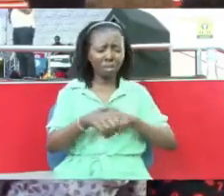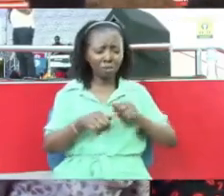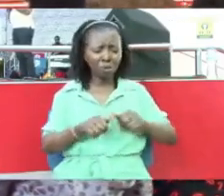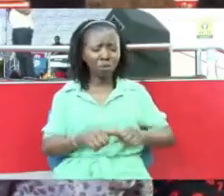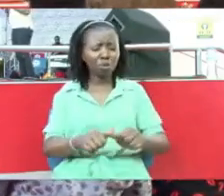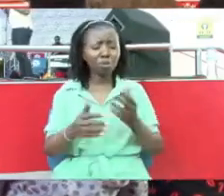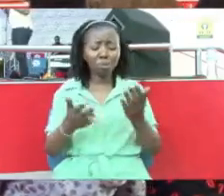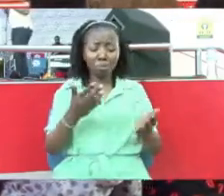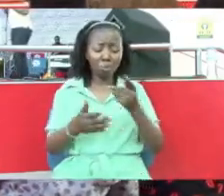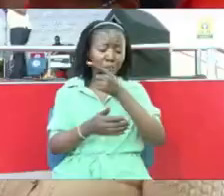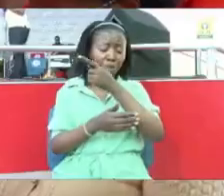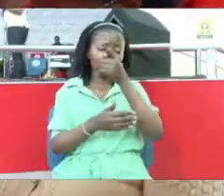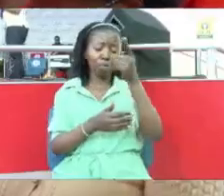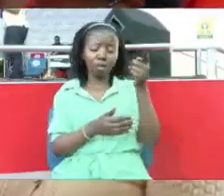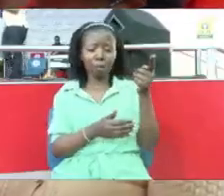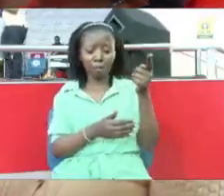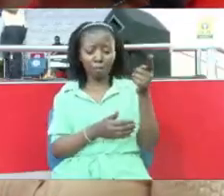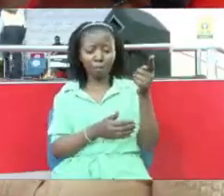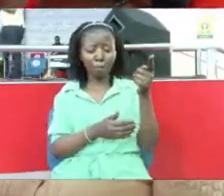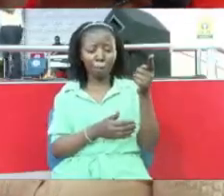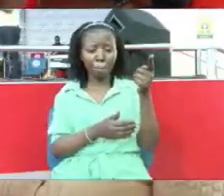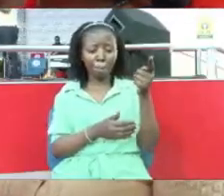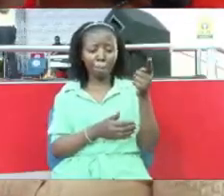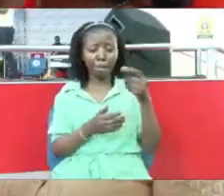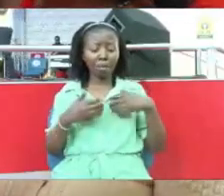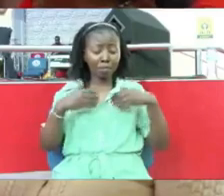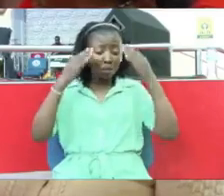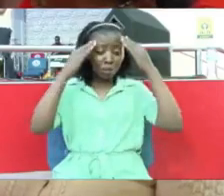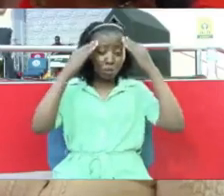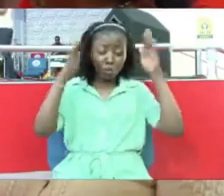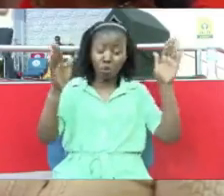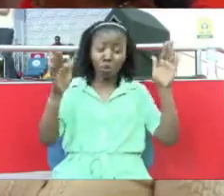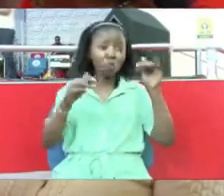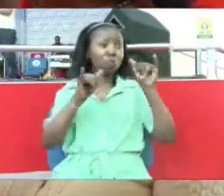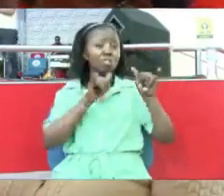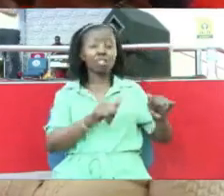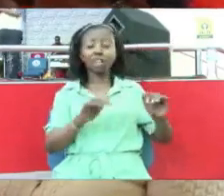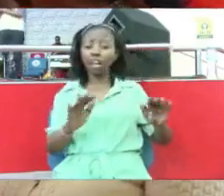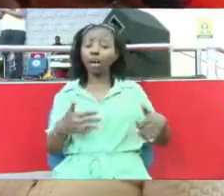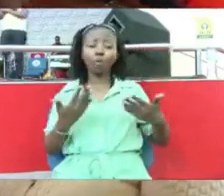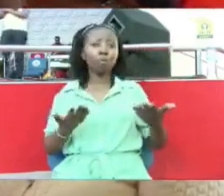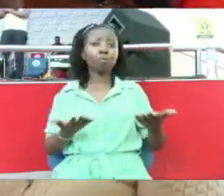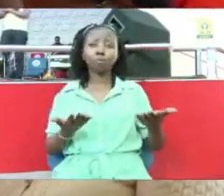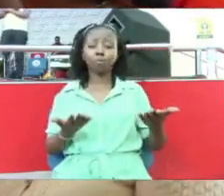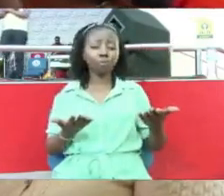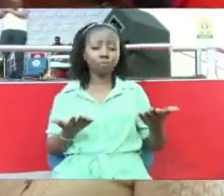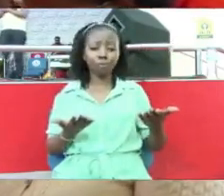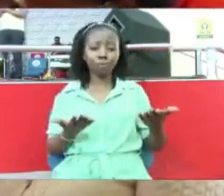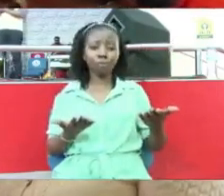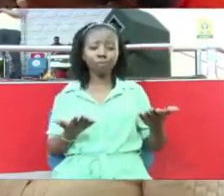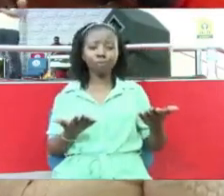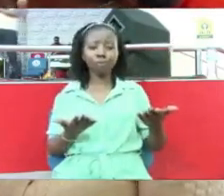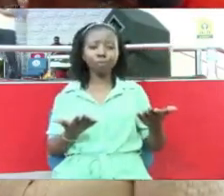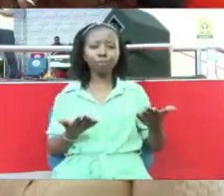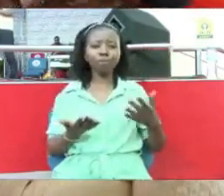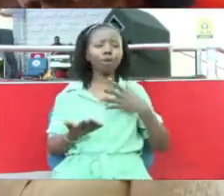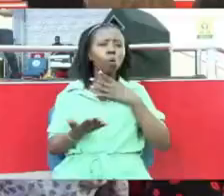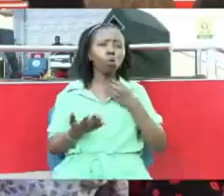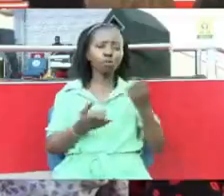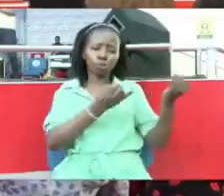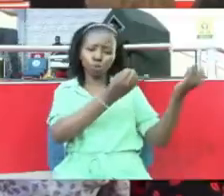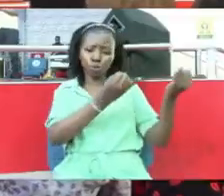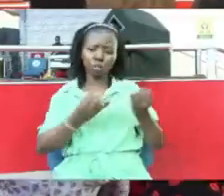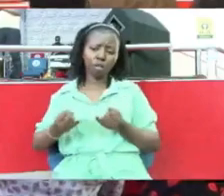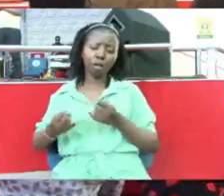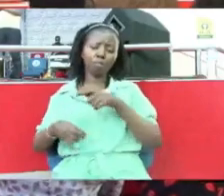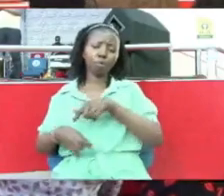you are there. Na hata ujui utakaa namna gani. You don't even know how you continue. I want to invite you into